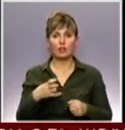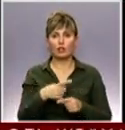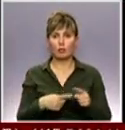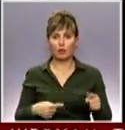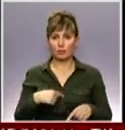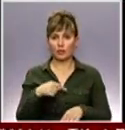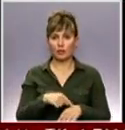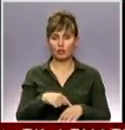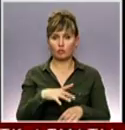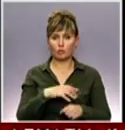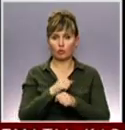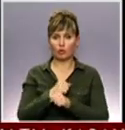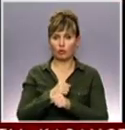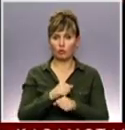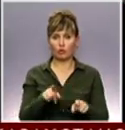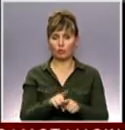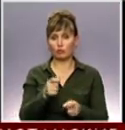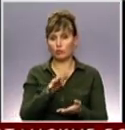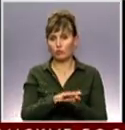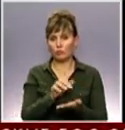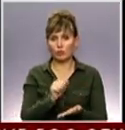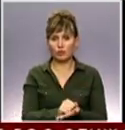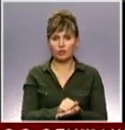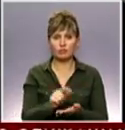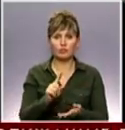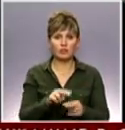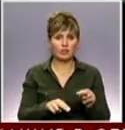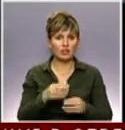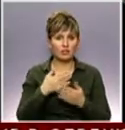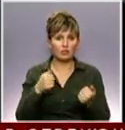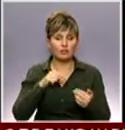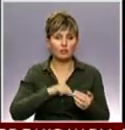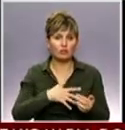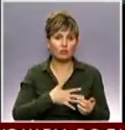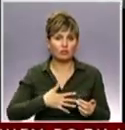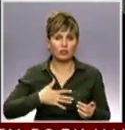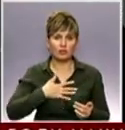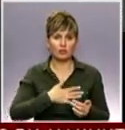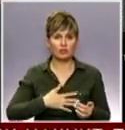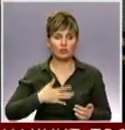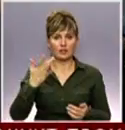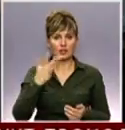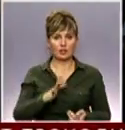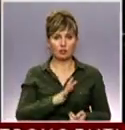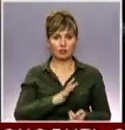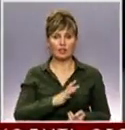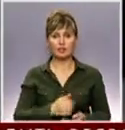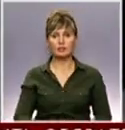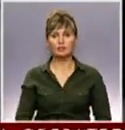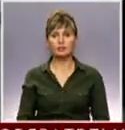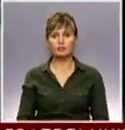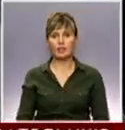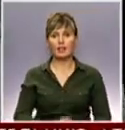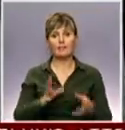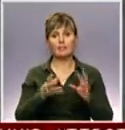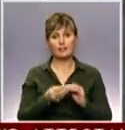мне кажется, был отдых как будто бы подпорчен, потому что ну, внутреннее состояние постоянно наготове мы были, если честно.